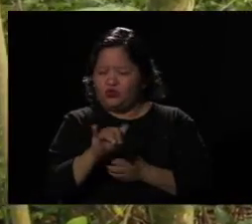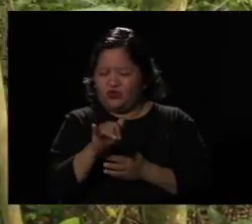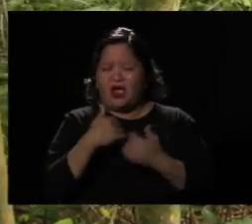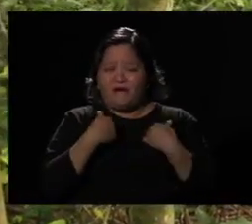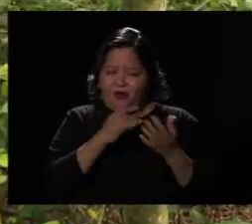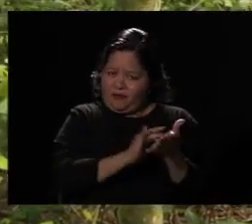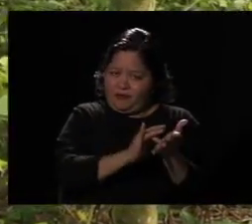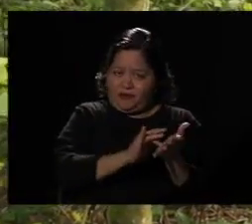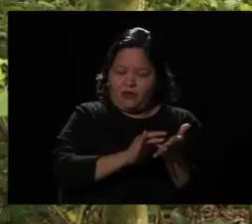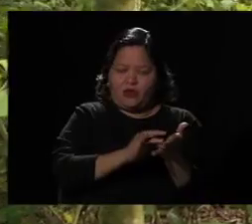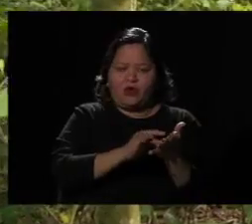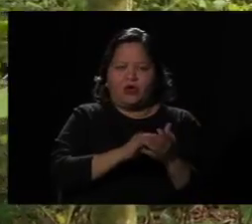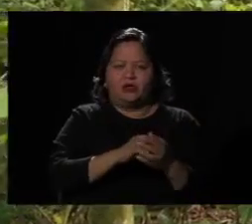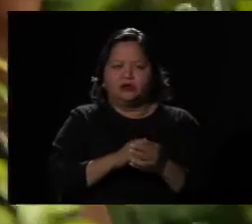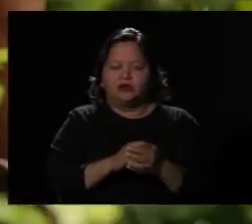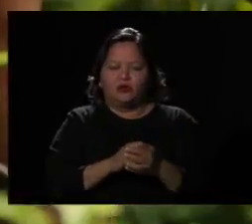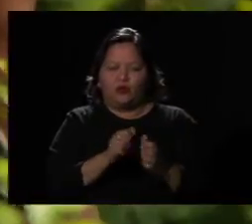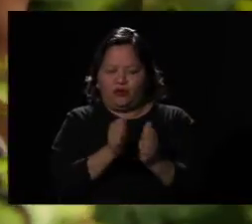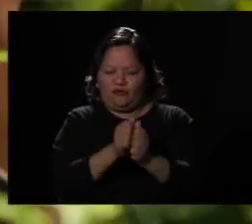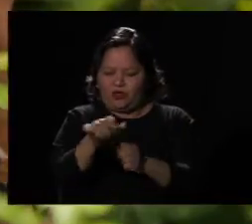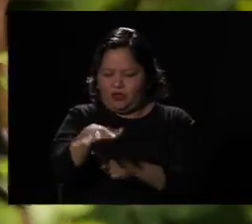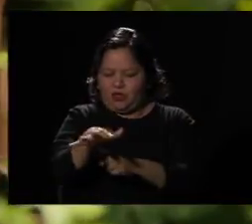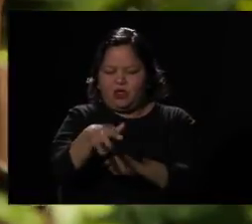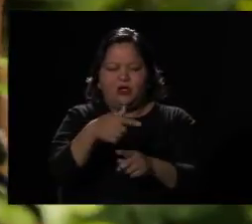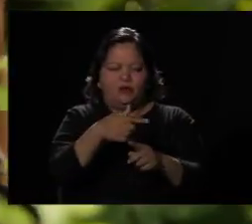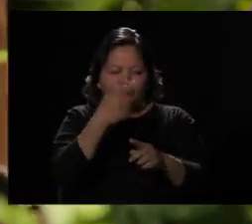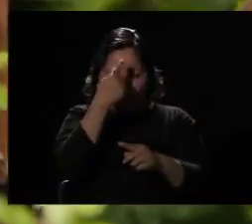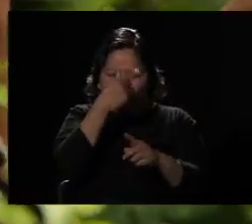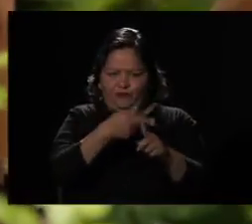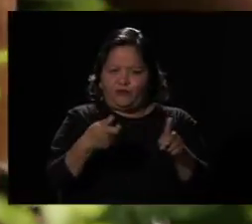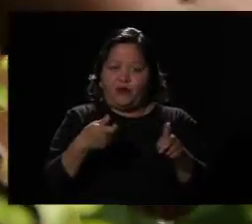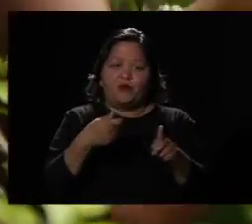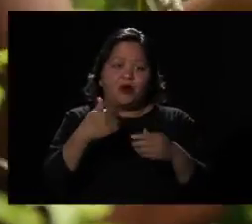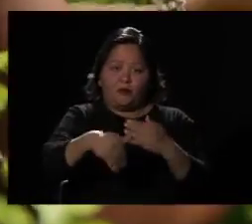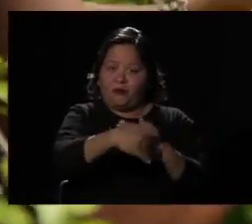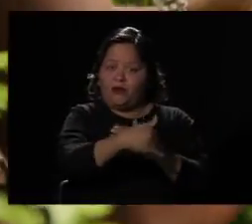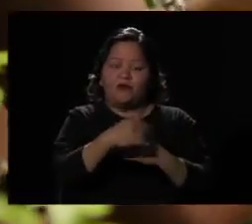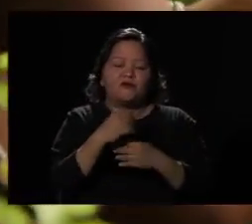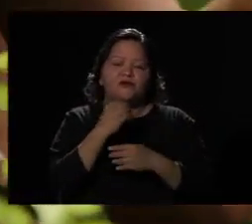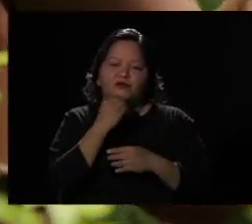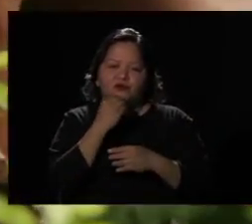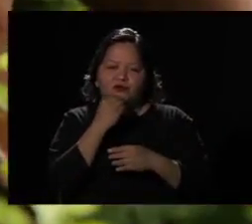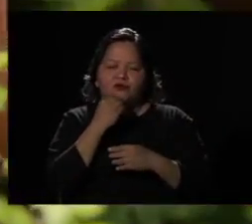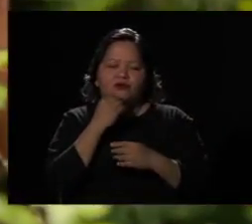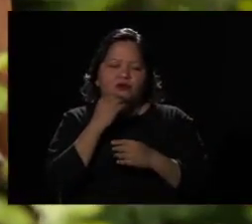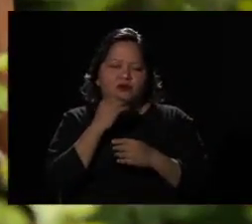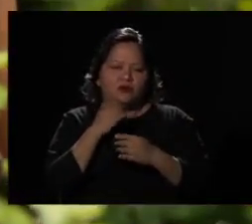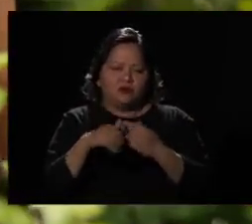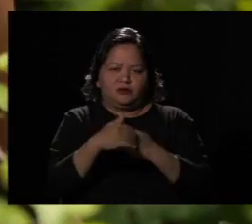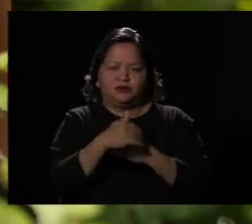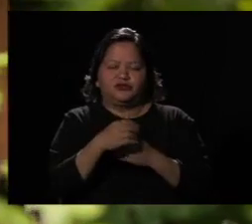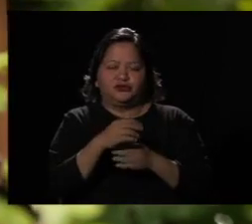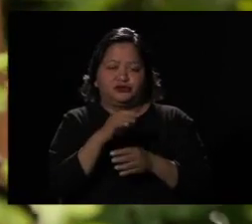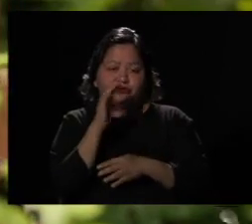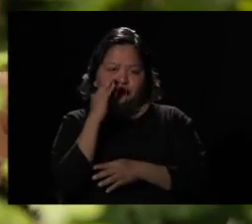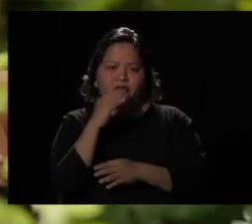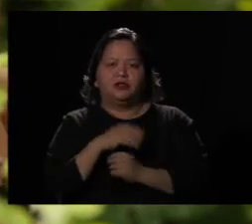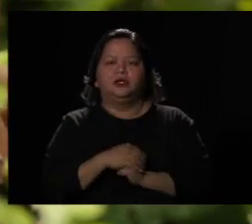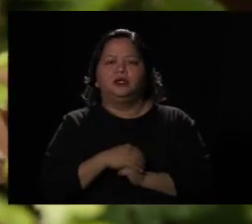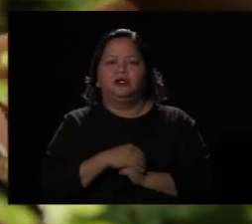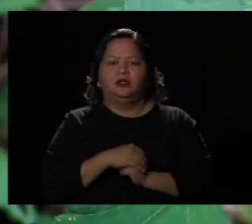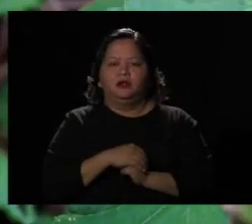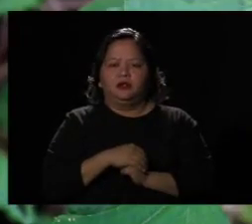Amot mumuta. Ini imanyasaw na hagun siha gi amot mumuta.